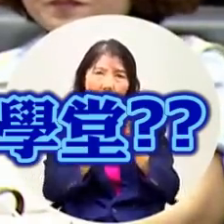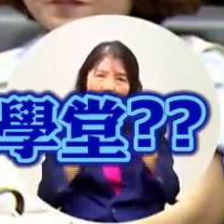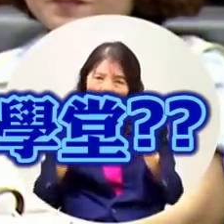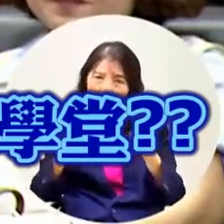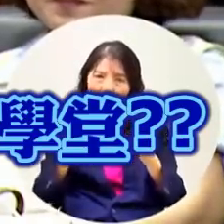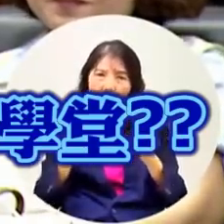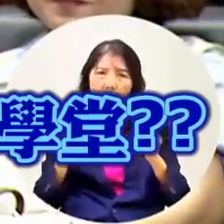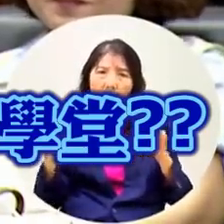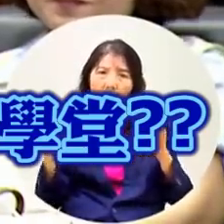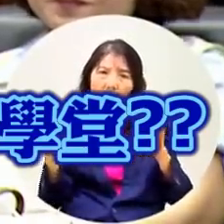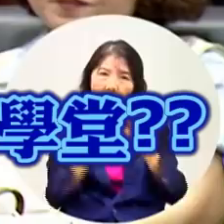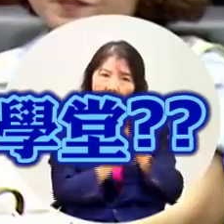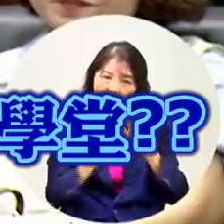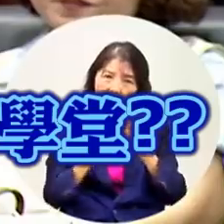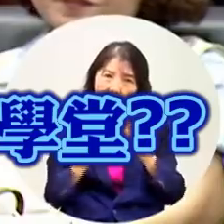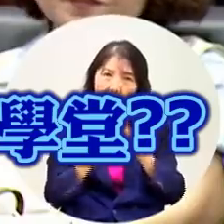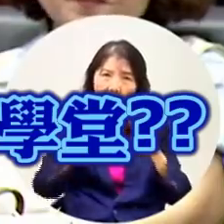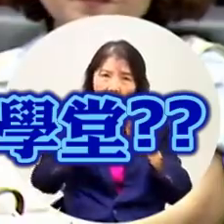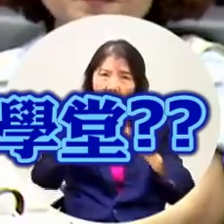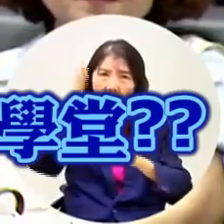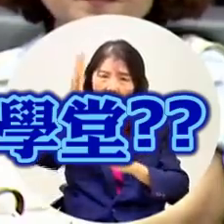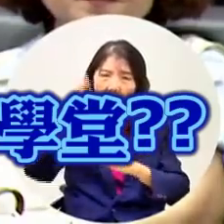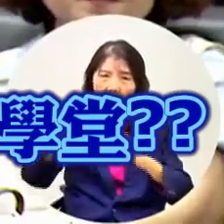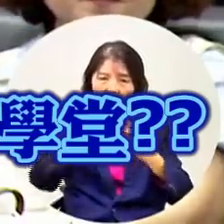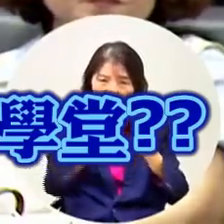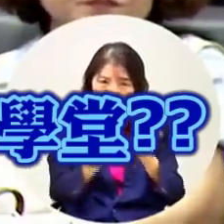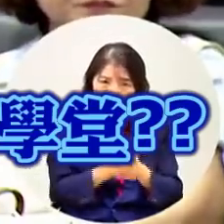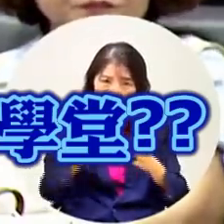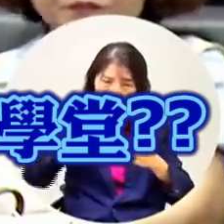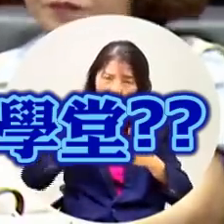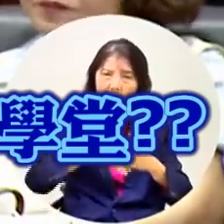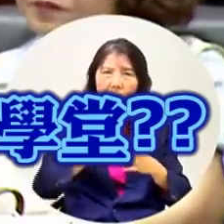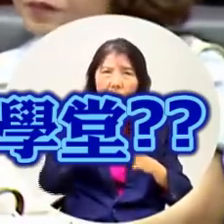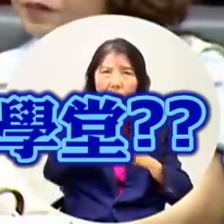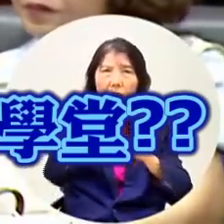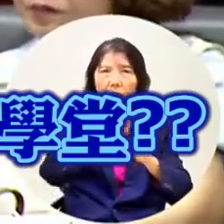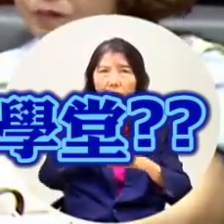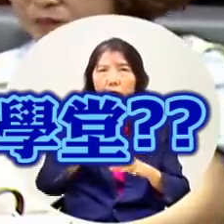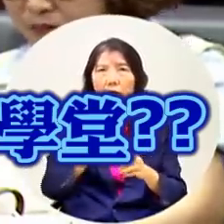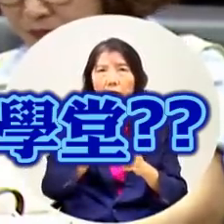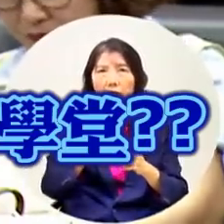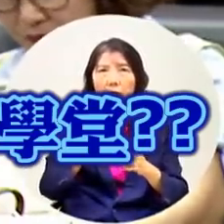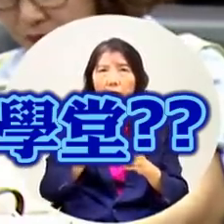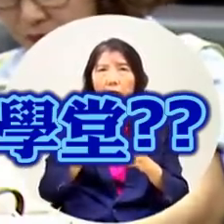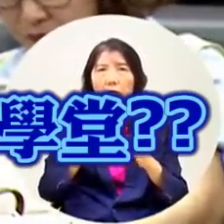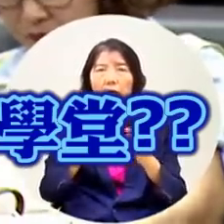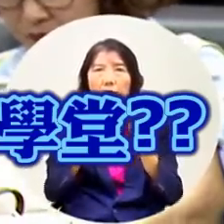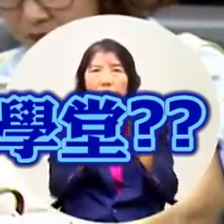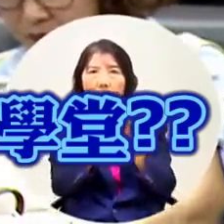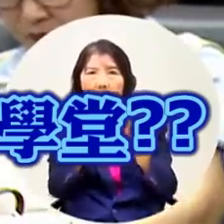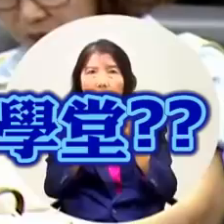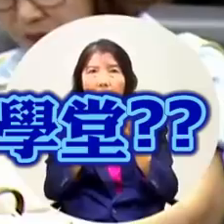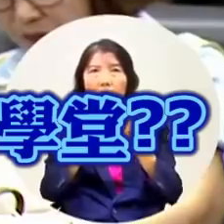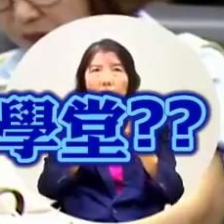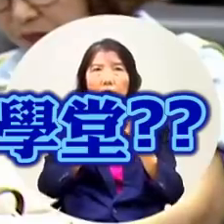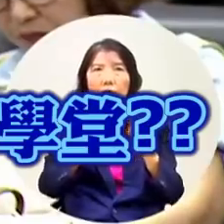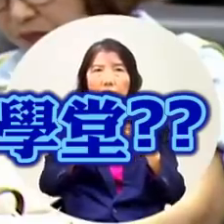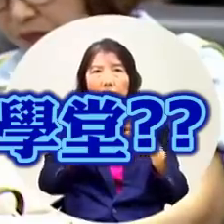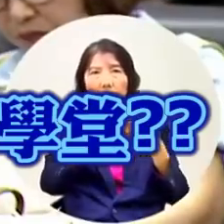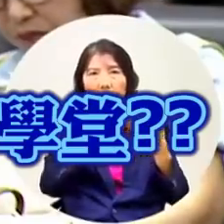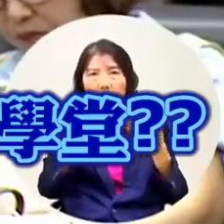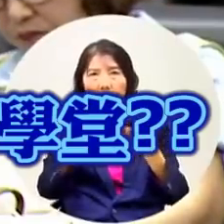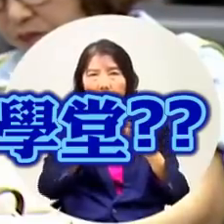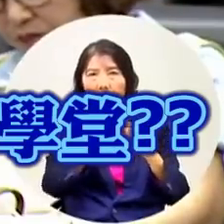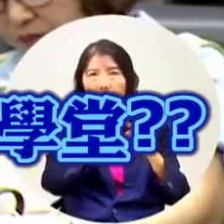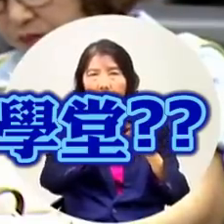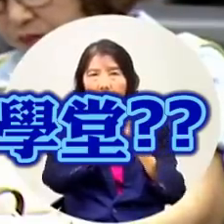到市府的团队里面？如果说市府团队里面可能有一些夫妻父子，他经过公务人员考试进去，那个没有关系；或